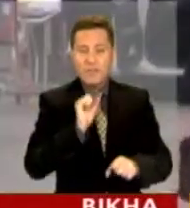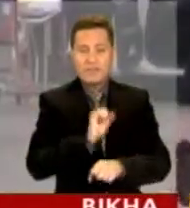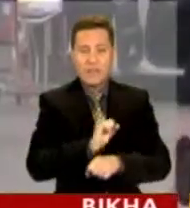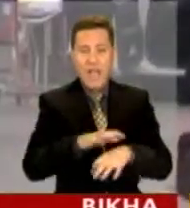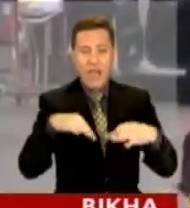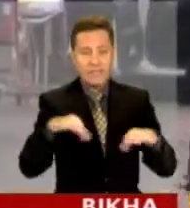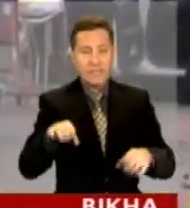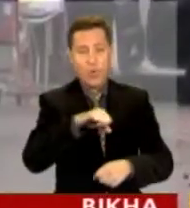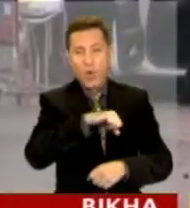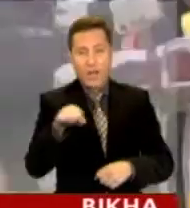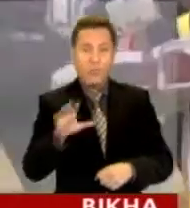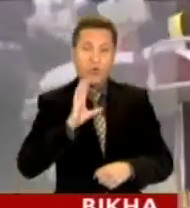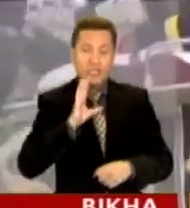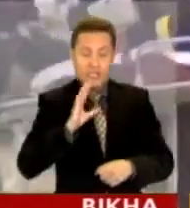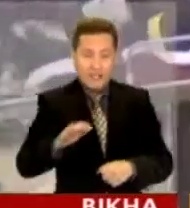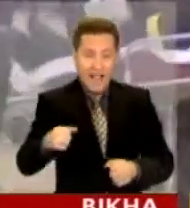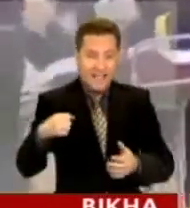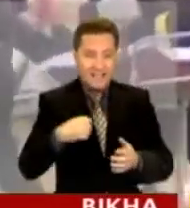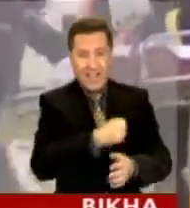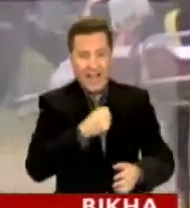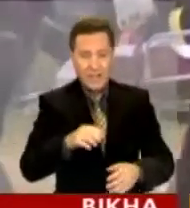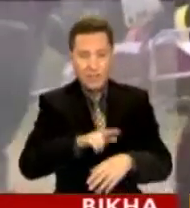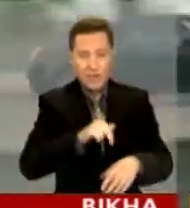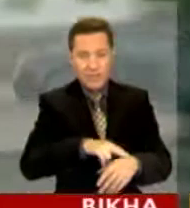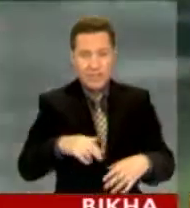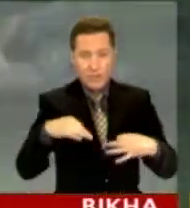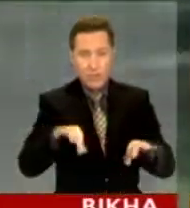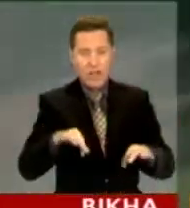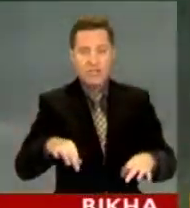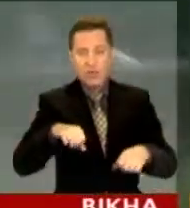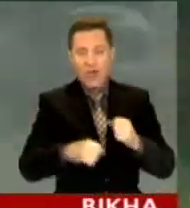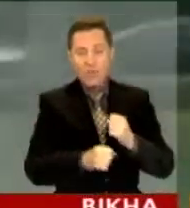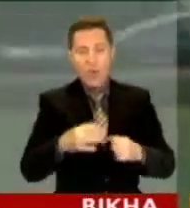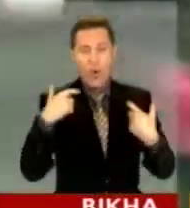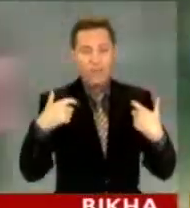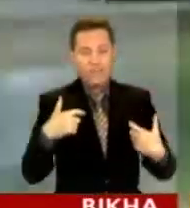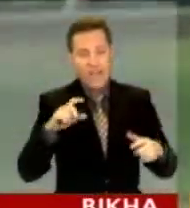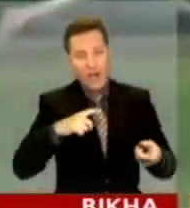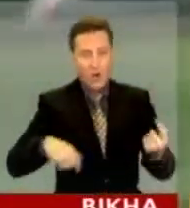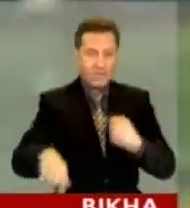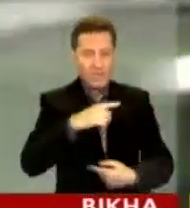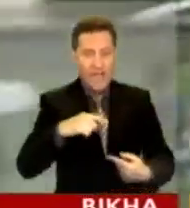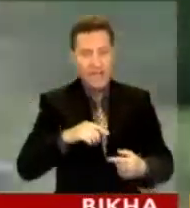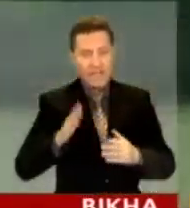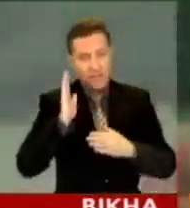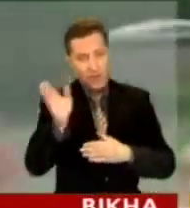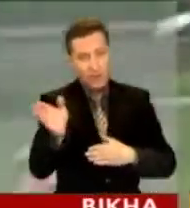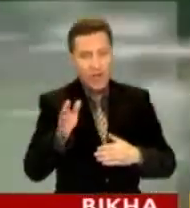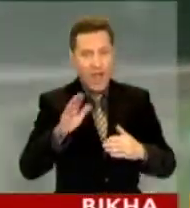кермує жінка. Вона таранить поліцейську машину, травмує офіцера, розвертається і рушає на Капітолій.